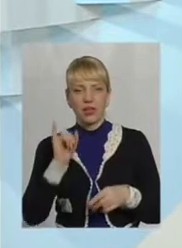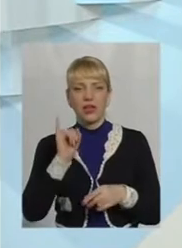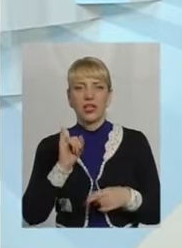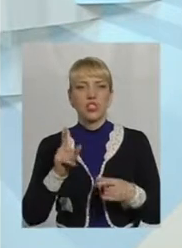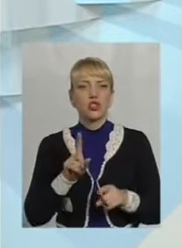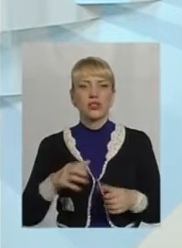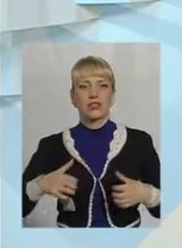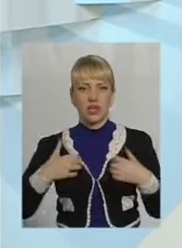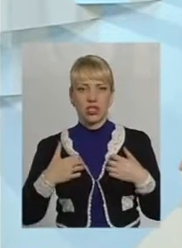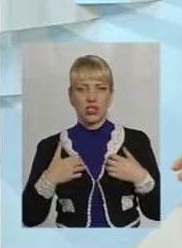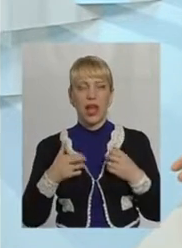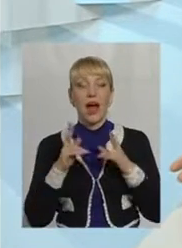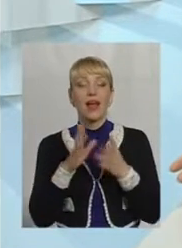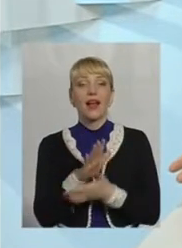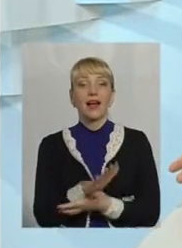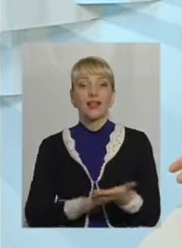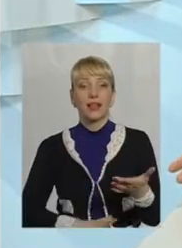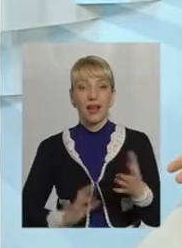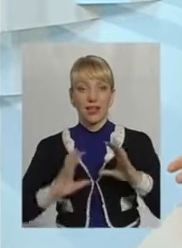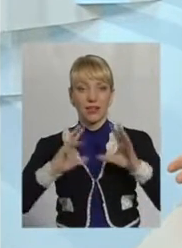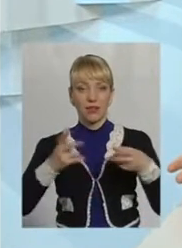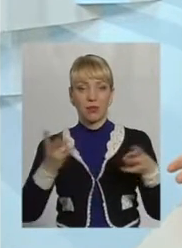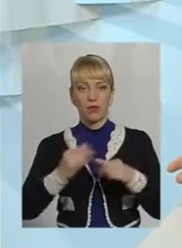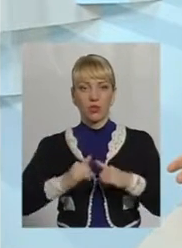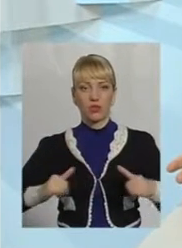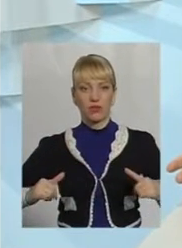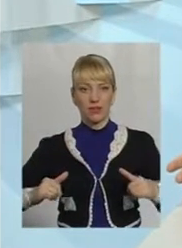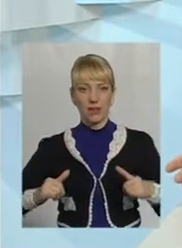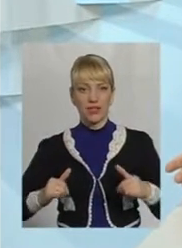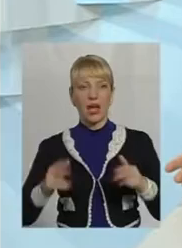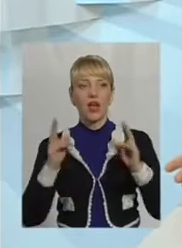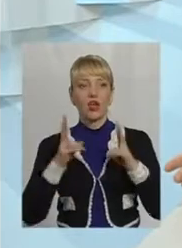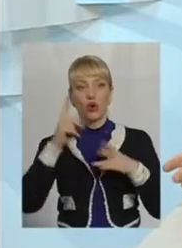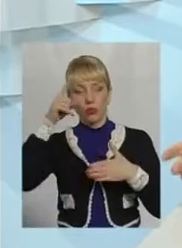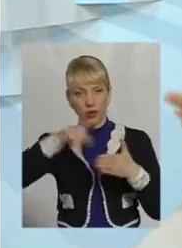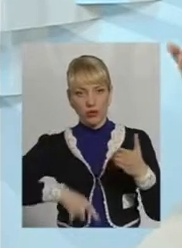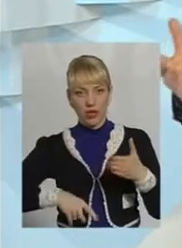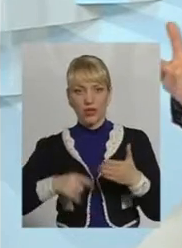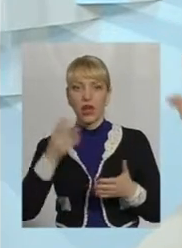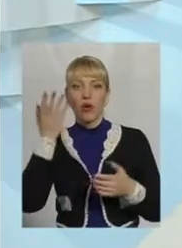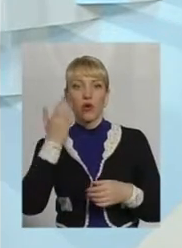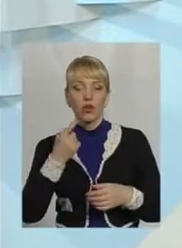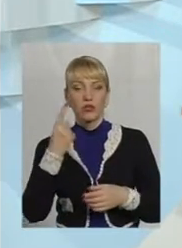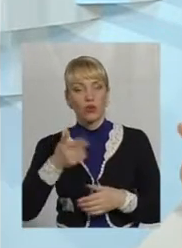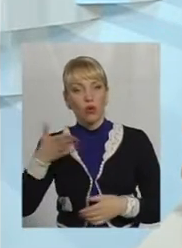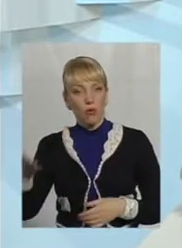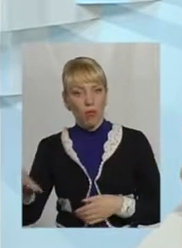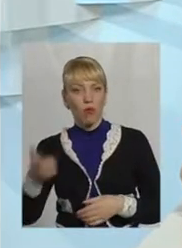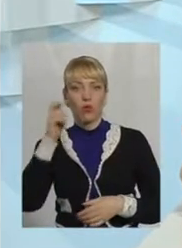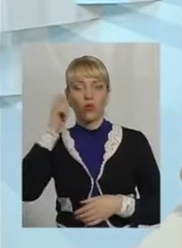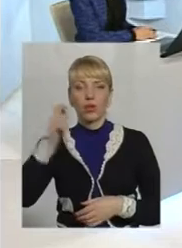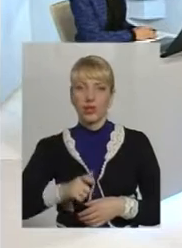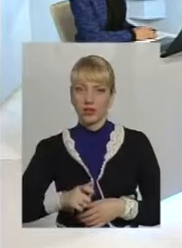цьому контексті, а як далі світ має розвиватися і кому довіряти, коли з одного боку